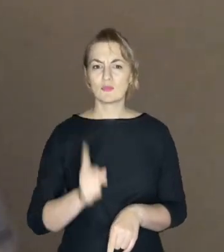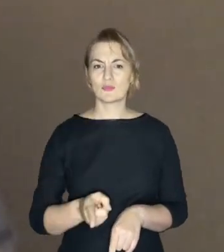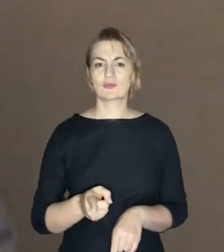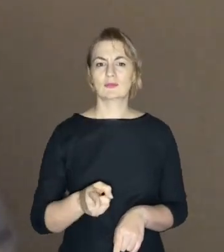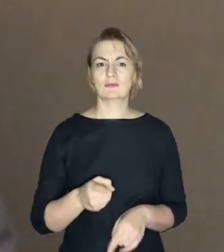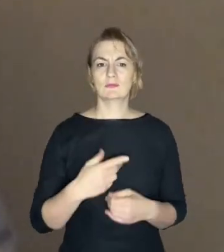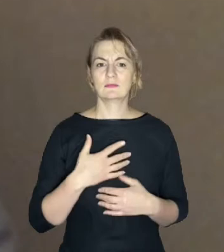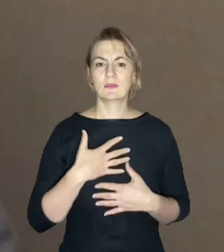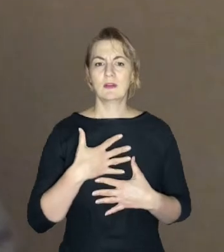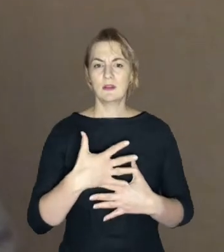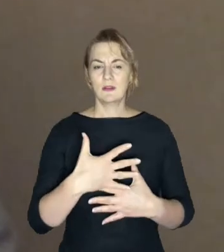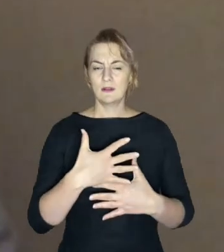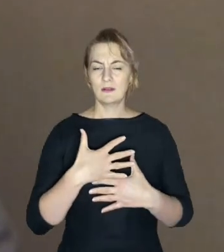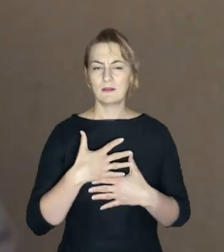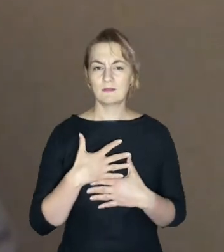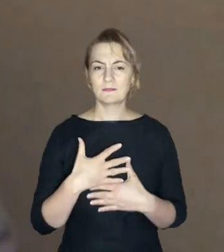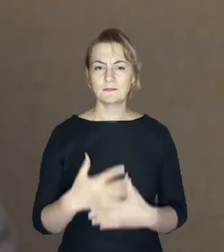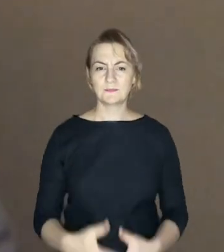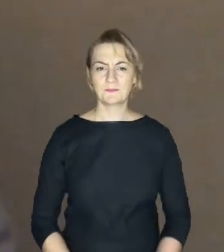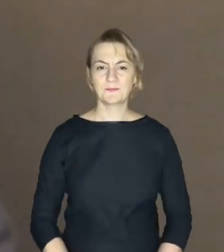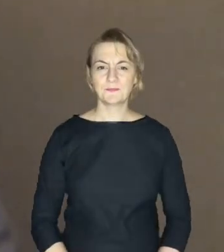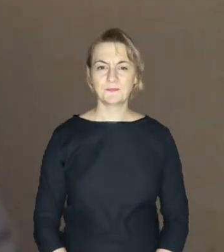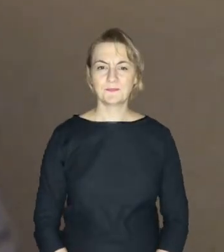zaczerpnąć oddechu.